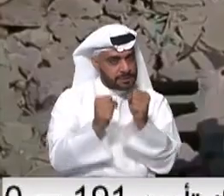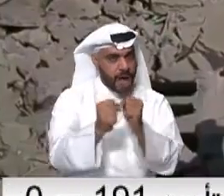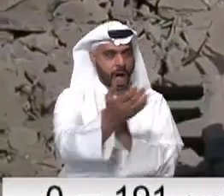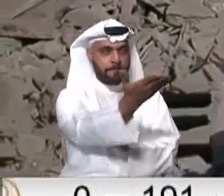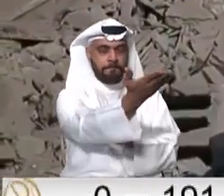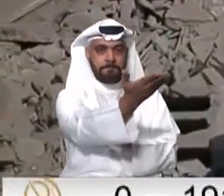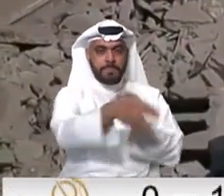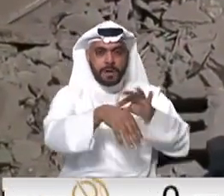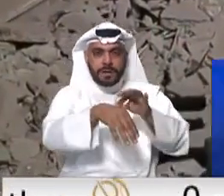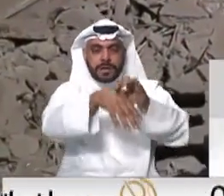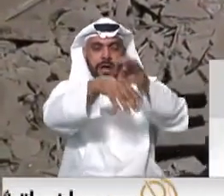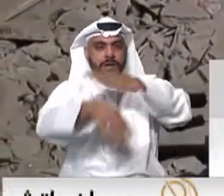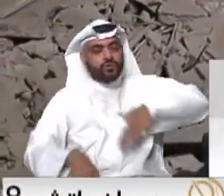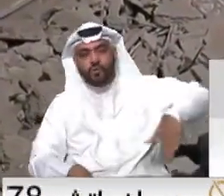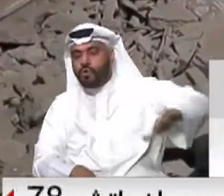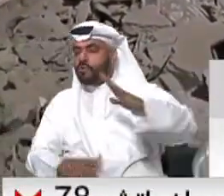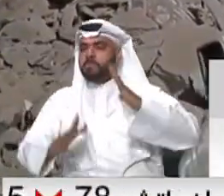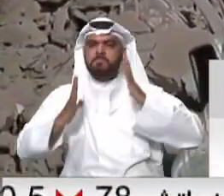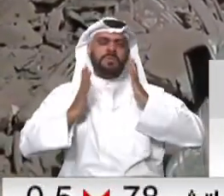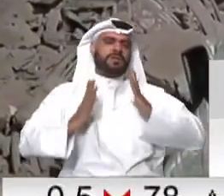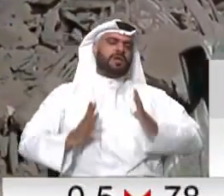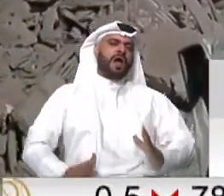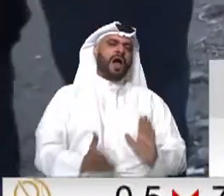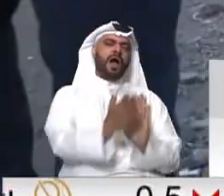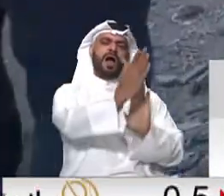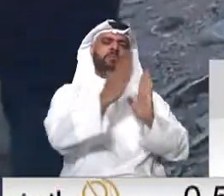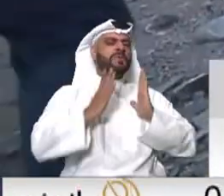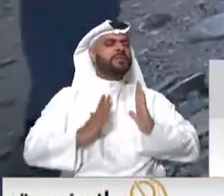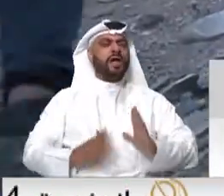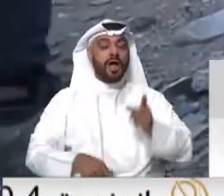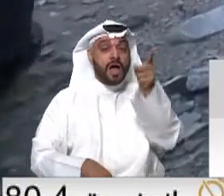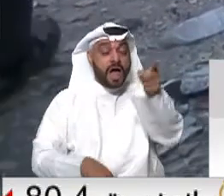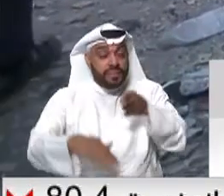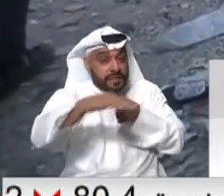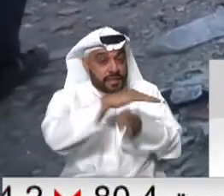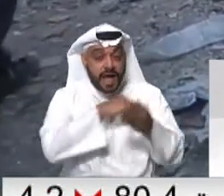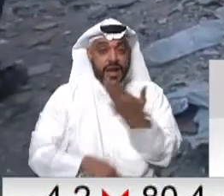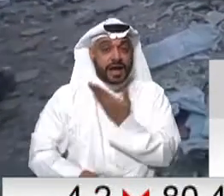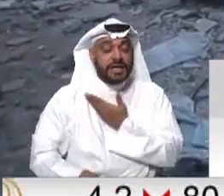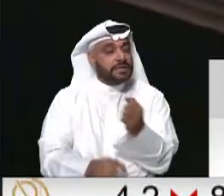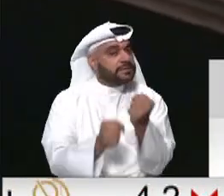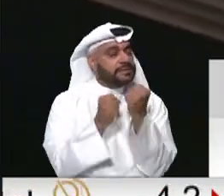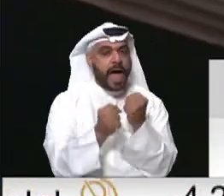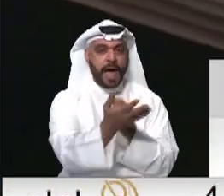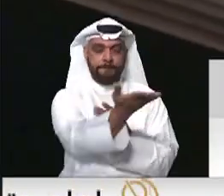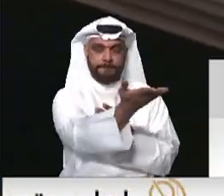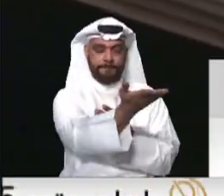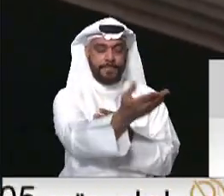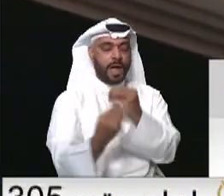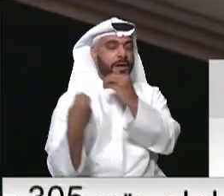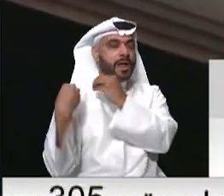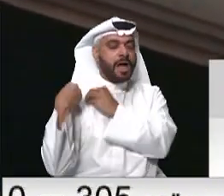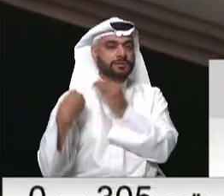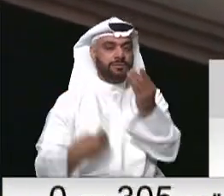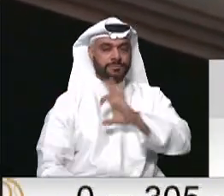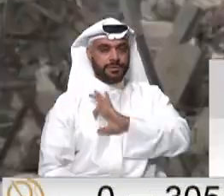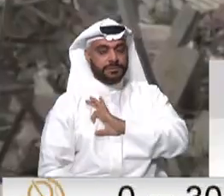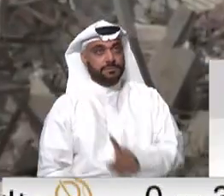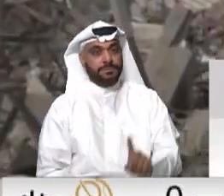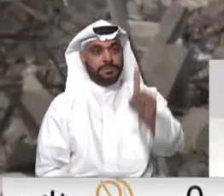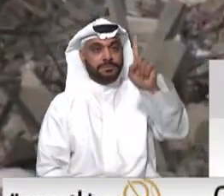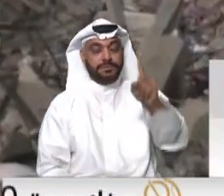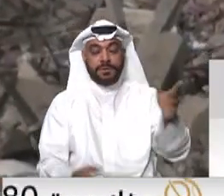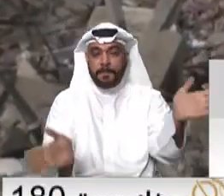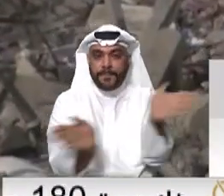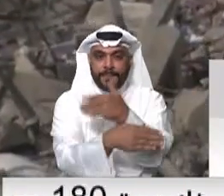بين جحيم اللجوء الجديد ونار الموت ازمه انسانيه كارثيه لا توصف سكان تائهون في